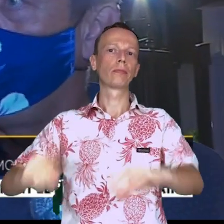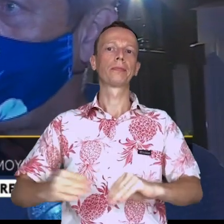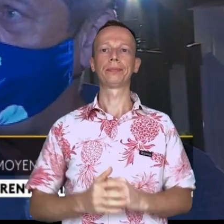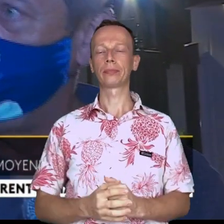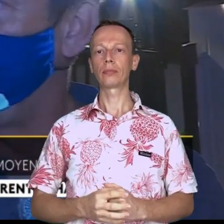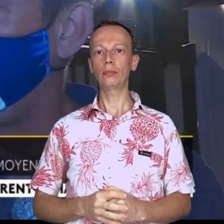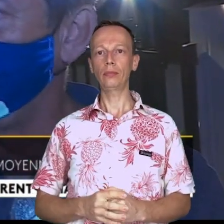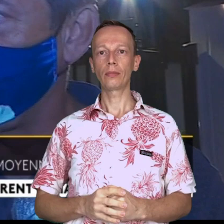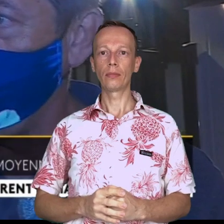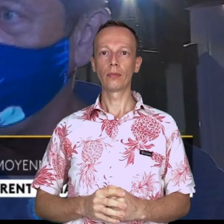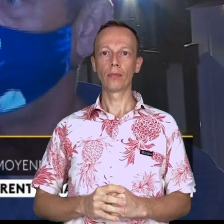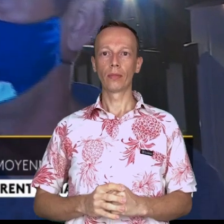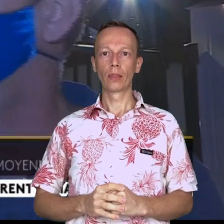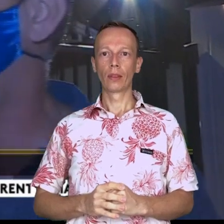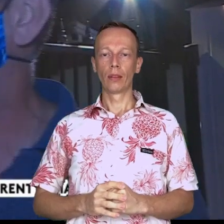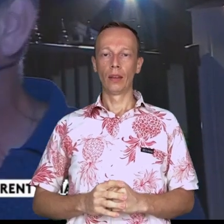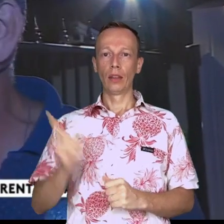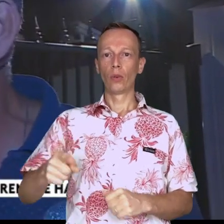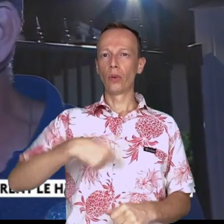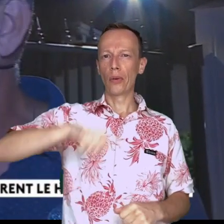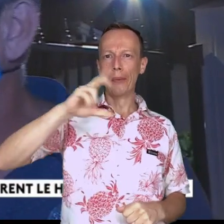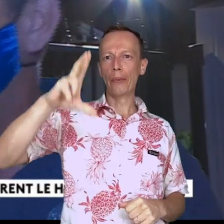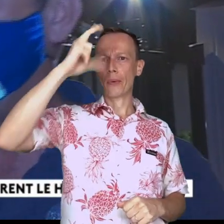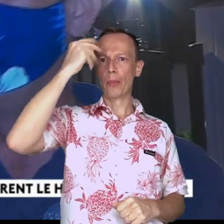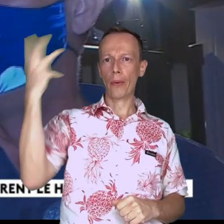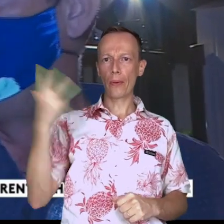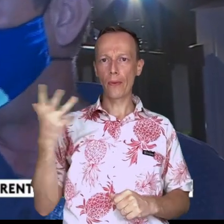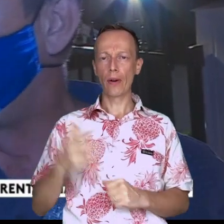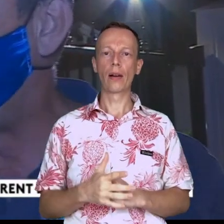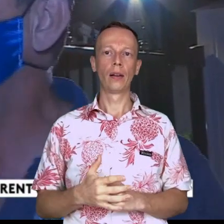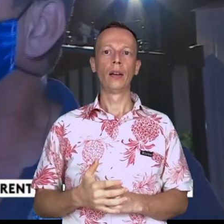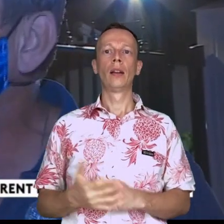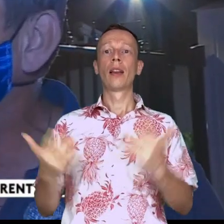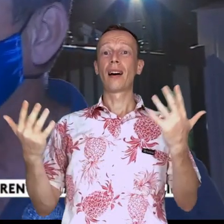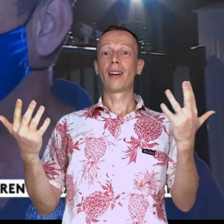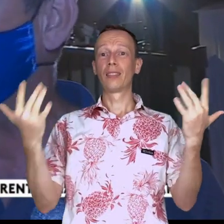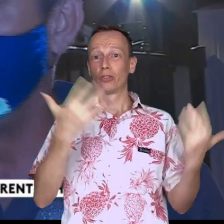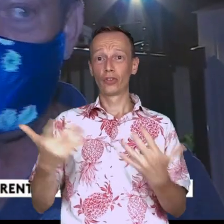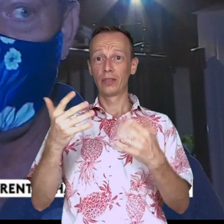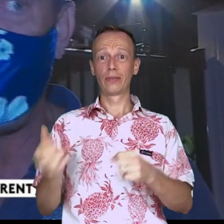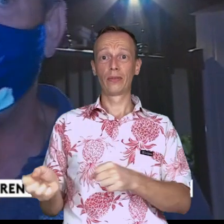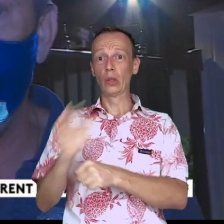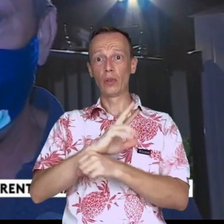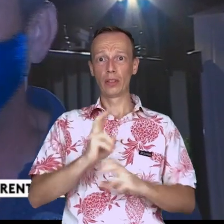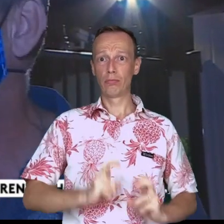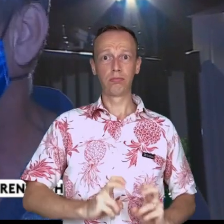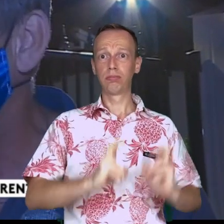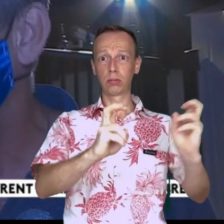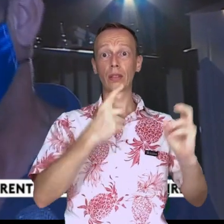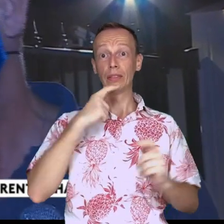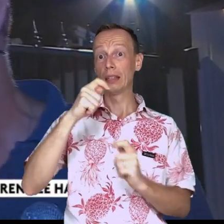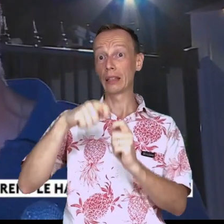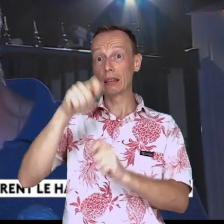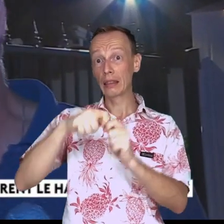plus on va essayer de rechercher des gens autour d'un nombre de cas. Et donc on va immobiliser des personnes qui ne vont pas pouvoir aller au